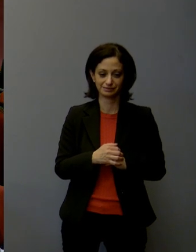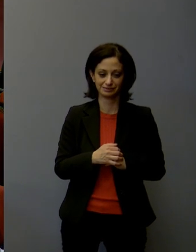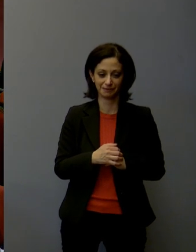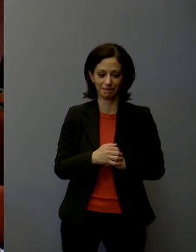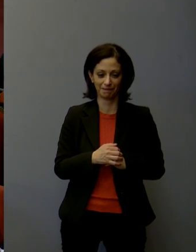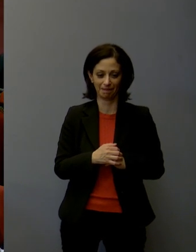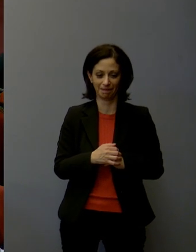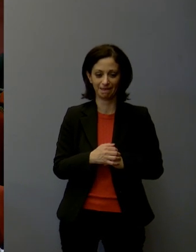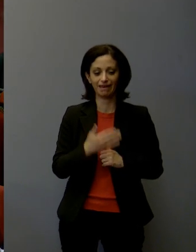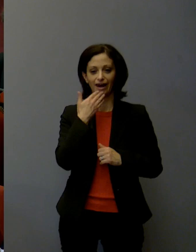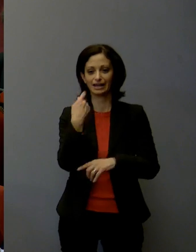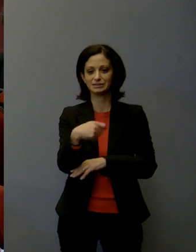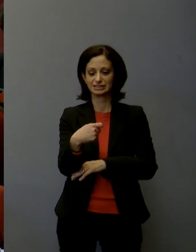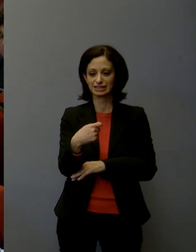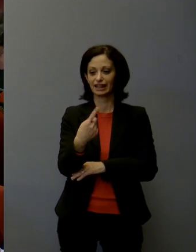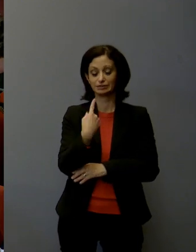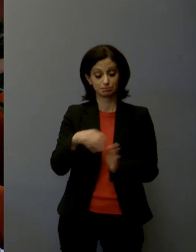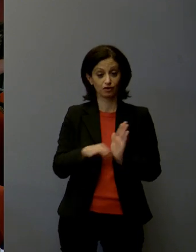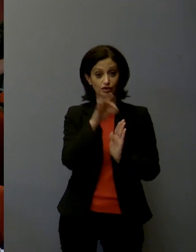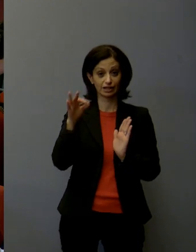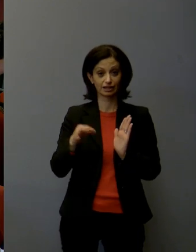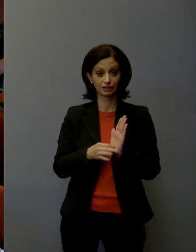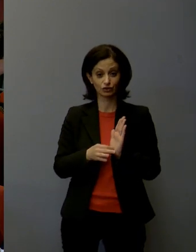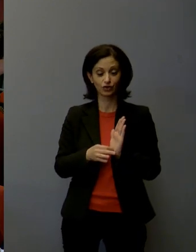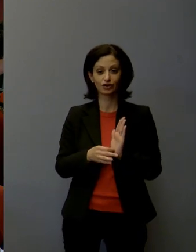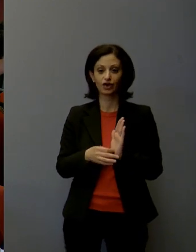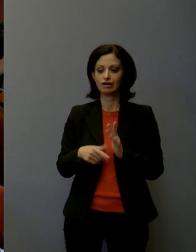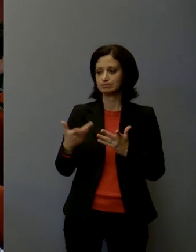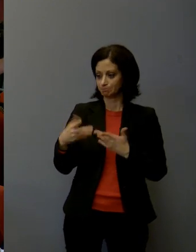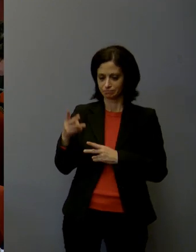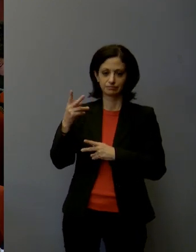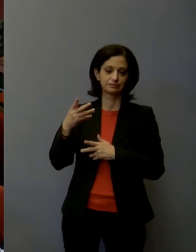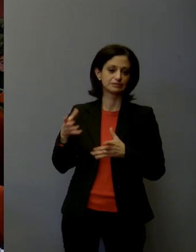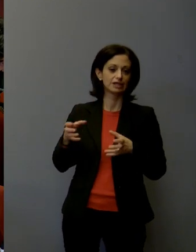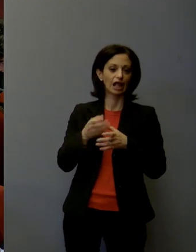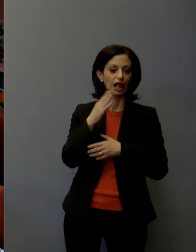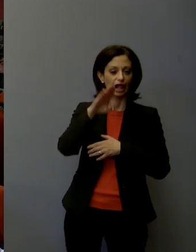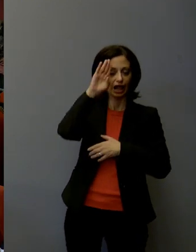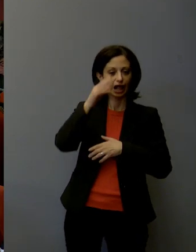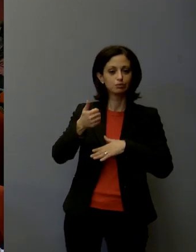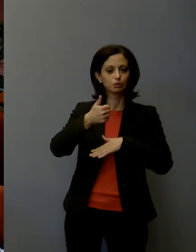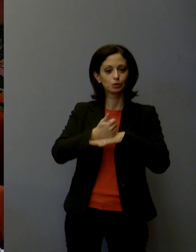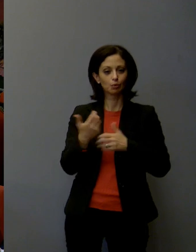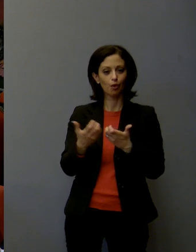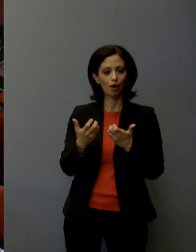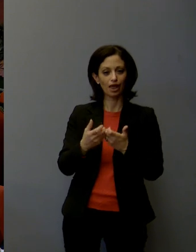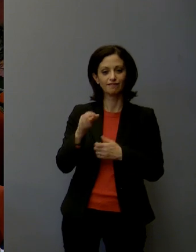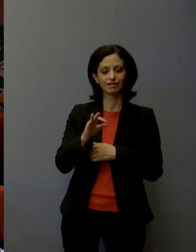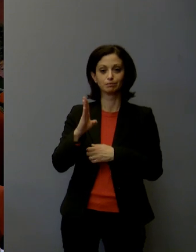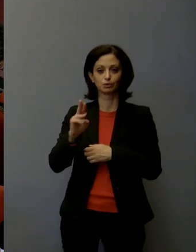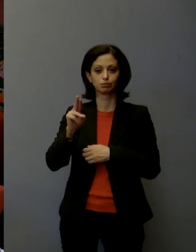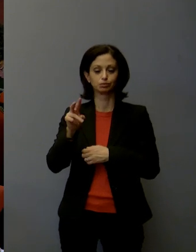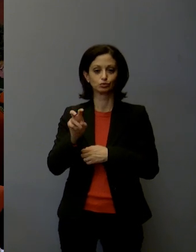grazie grazie presidente questo ordine del giorno è appunto condiviso con il capogruppo collega Filippo Bruzzone